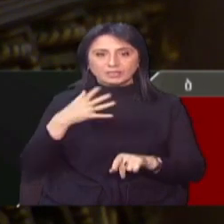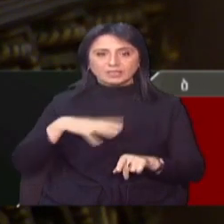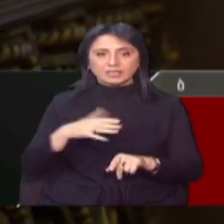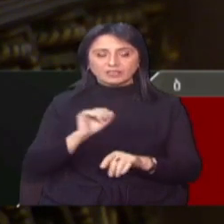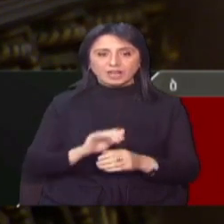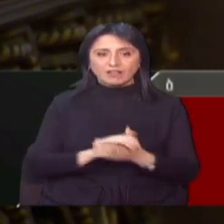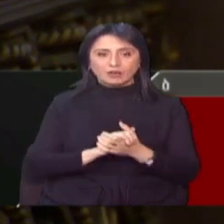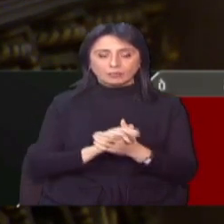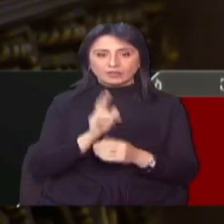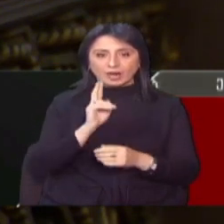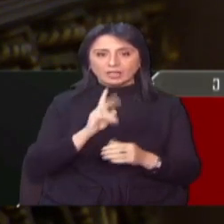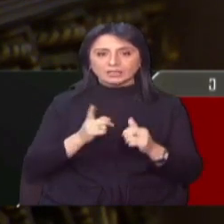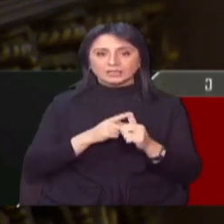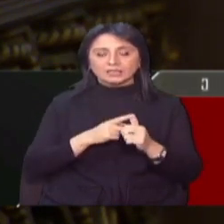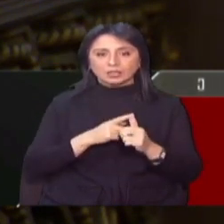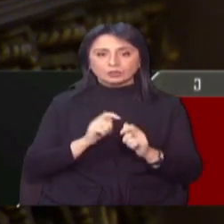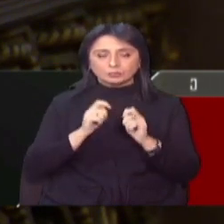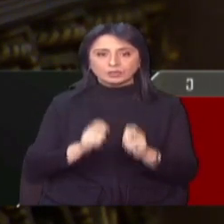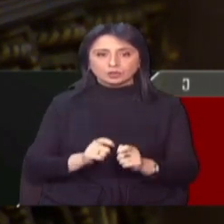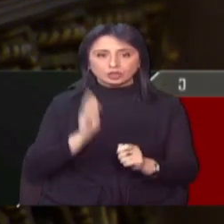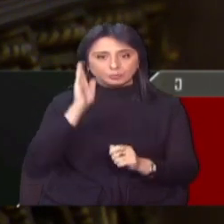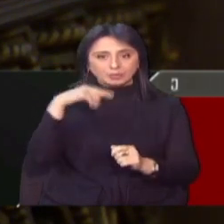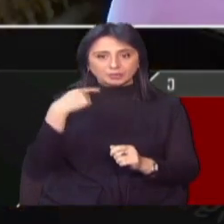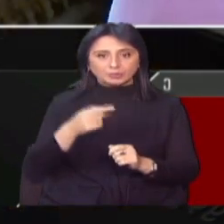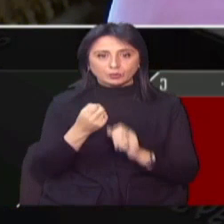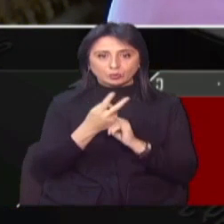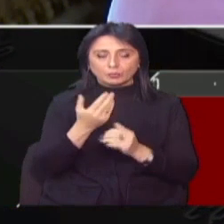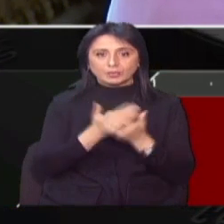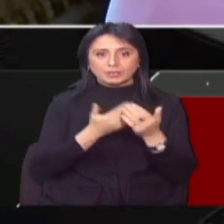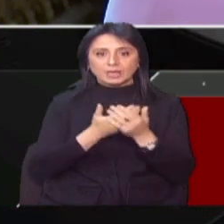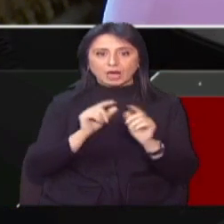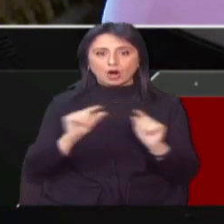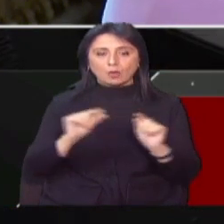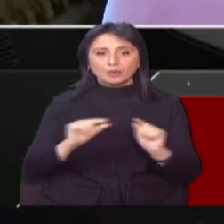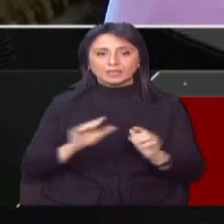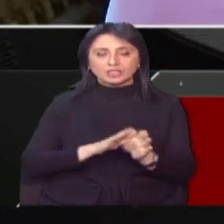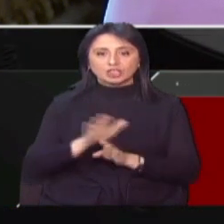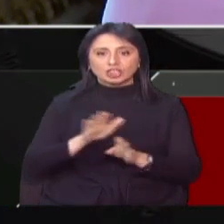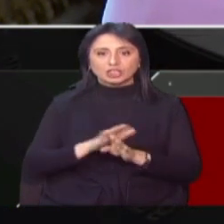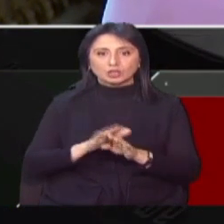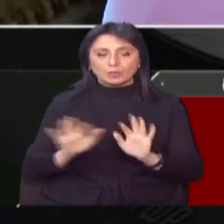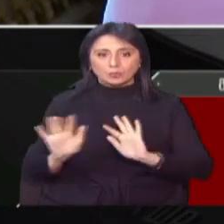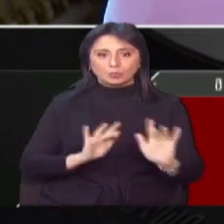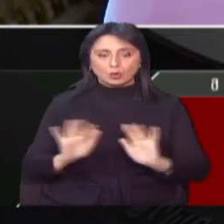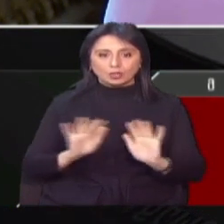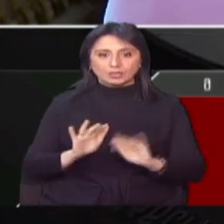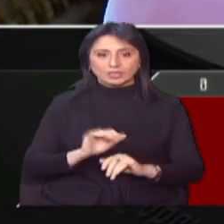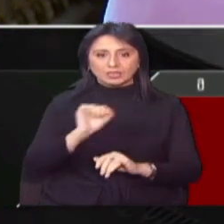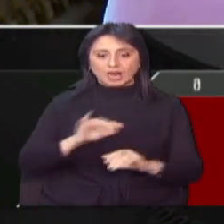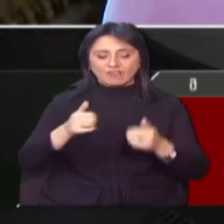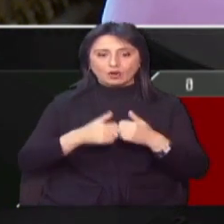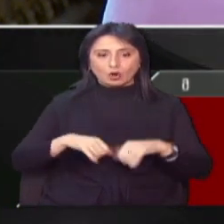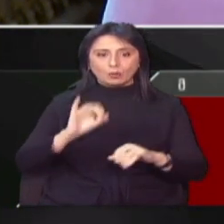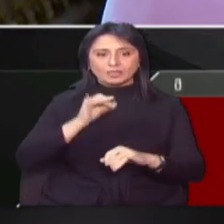sakartvelostvis Evrokavshiris kandidatis statusis minichebis perspektiva da 12 rekomendatsiis shesrulebis protsesi